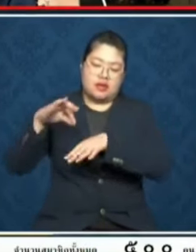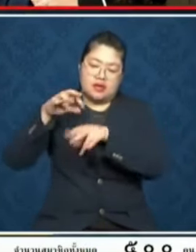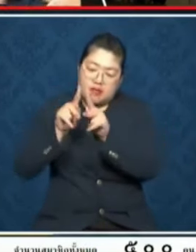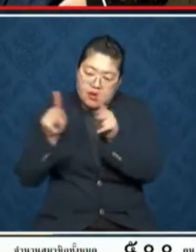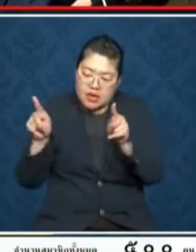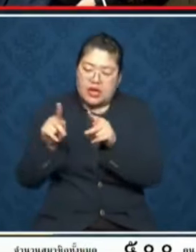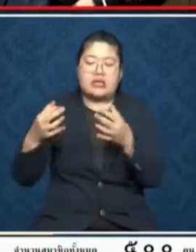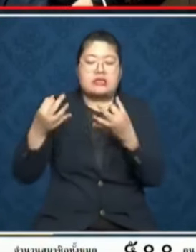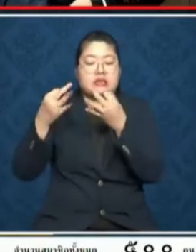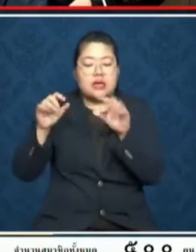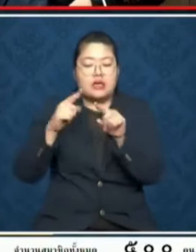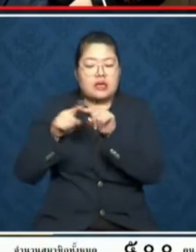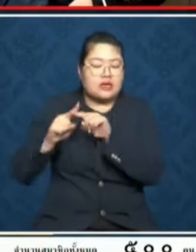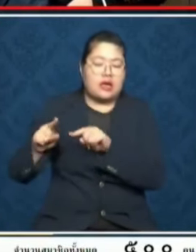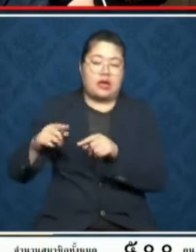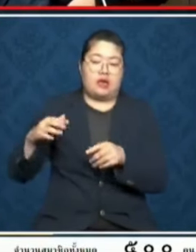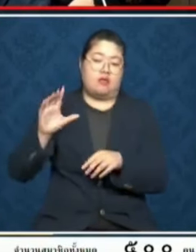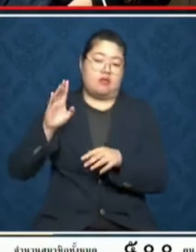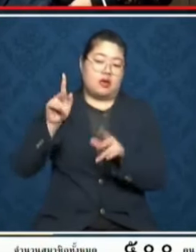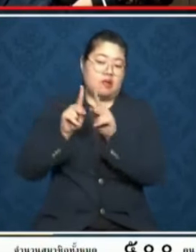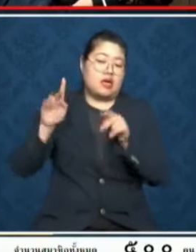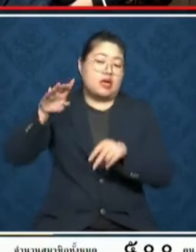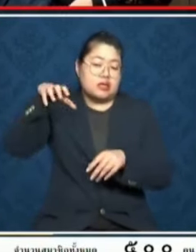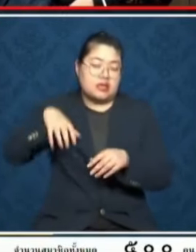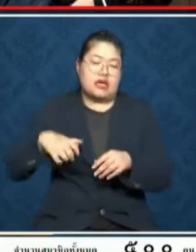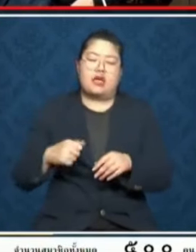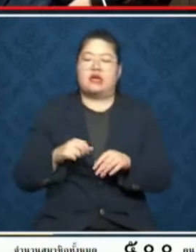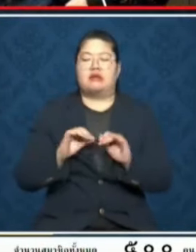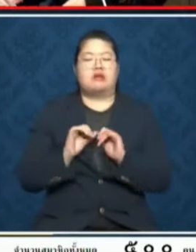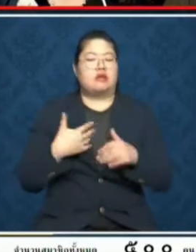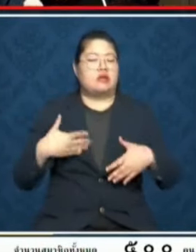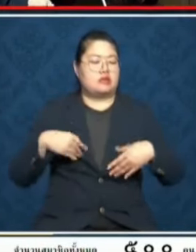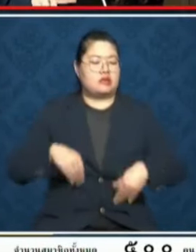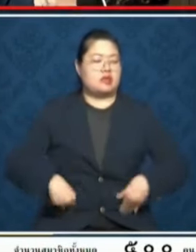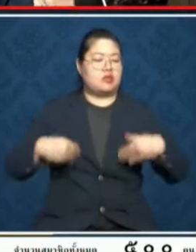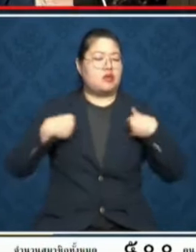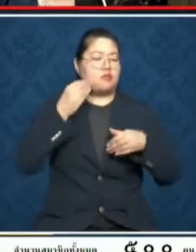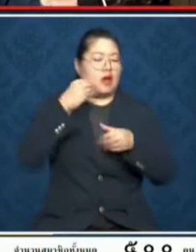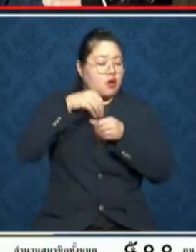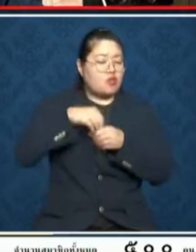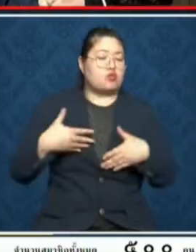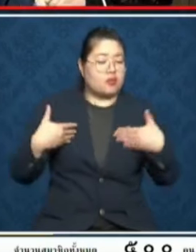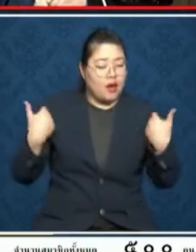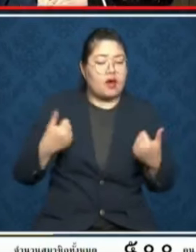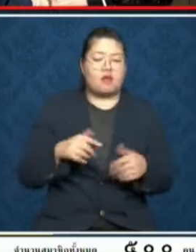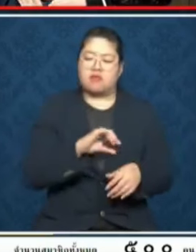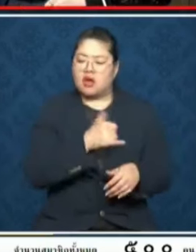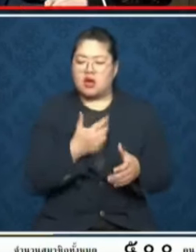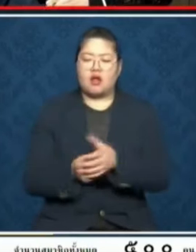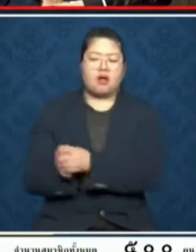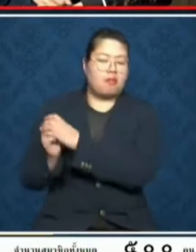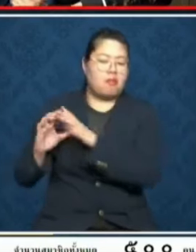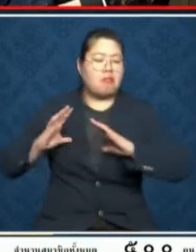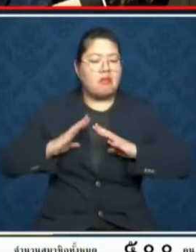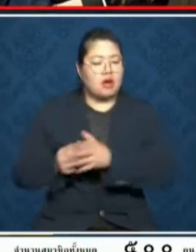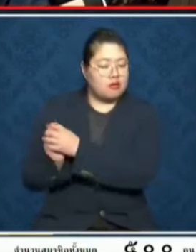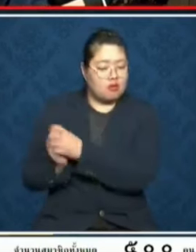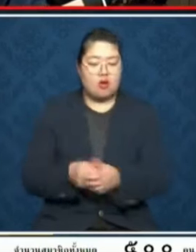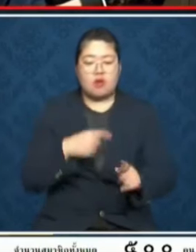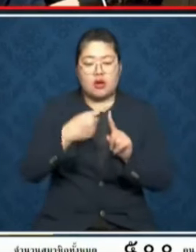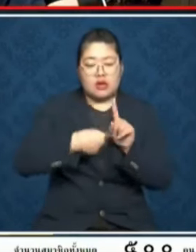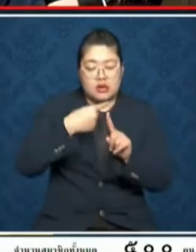การอิสระนั่งในบริษัทมหาชนนั่งนอนๆอยู่ที่บ้านบ้างก็ไปออกรอบตีกอล์ฟค่ะสิ้นเดือนก็รับค่าตอบ